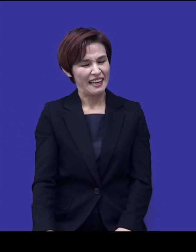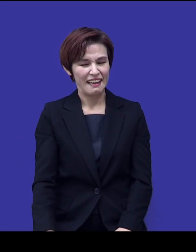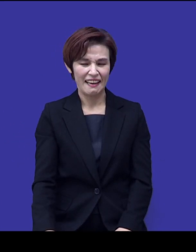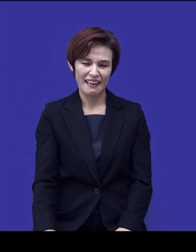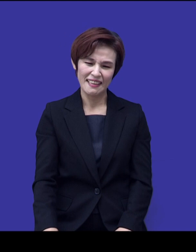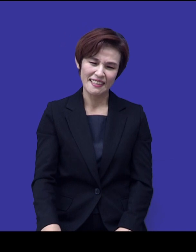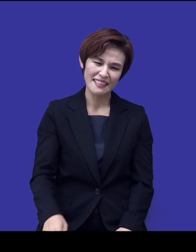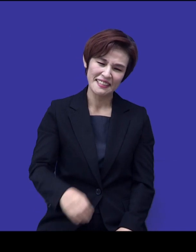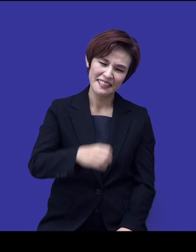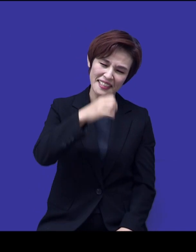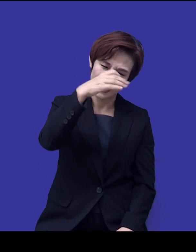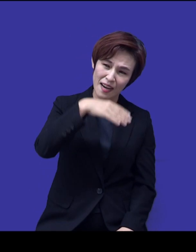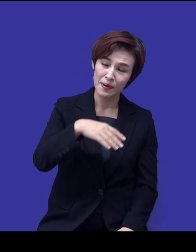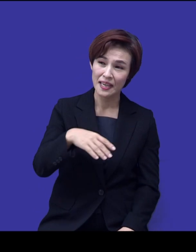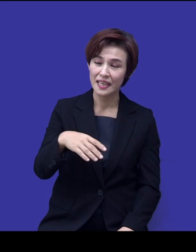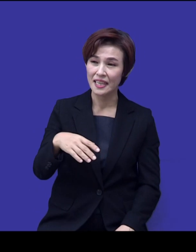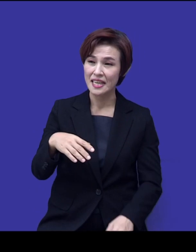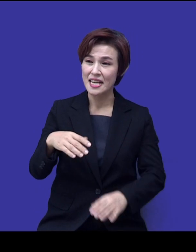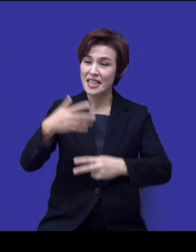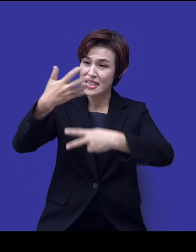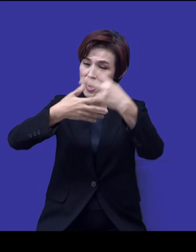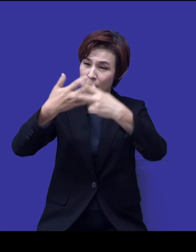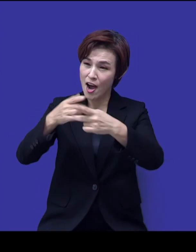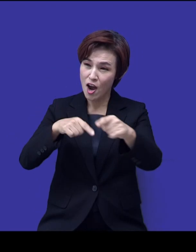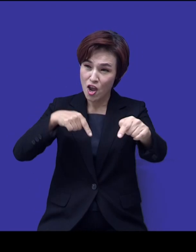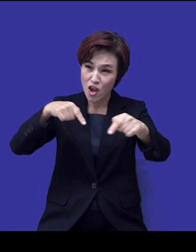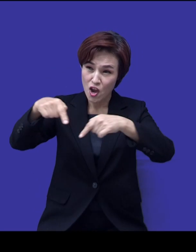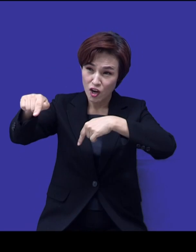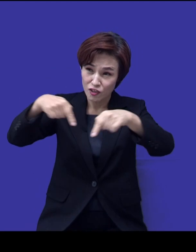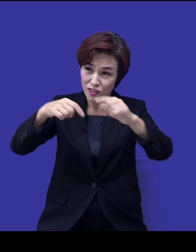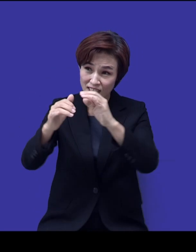나가지 못한 드라마 연출가.